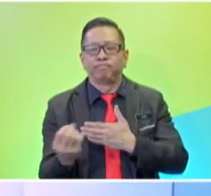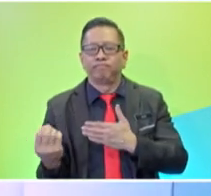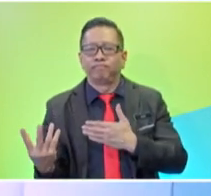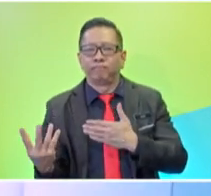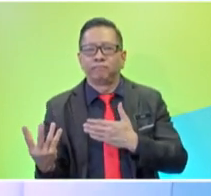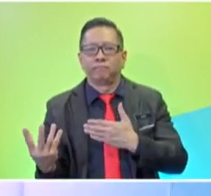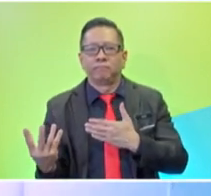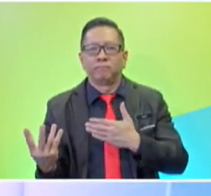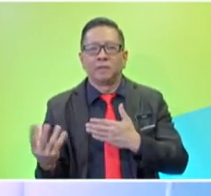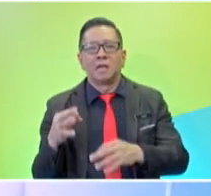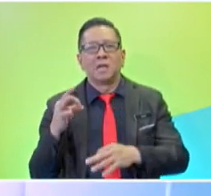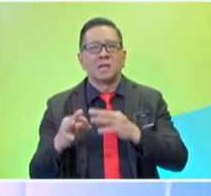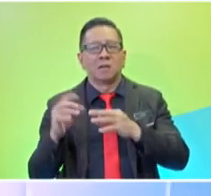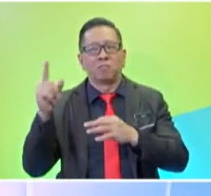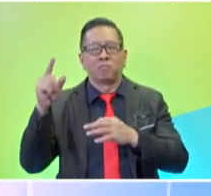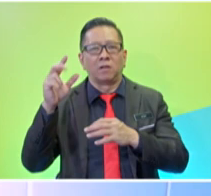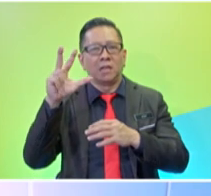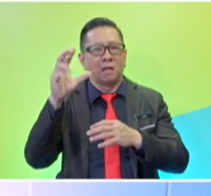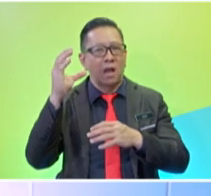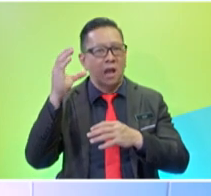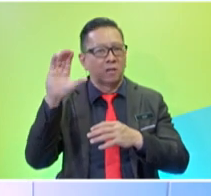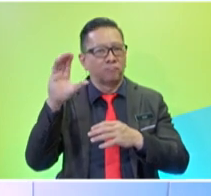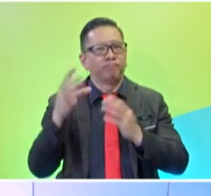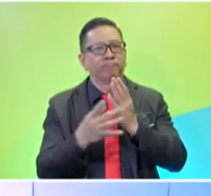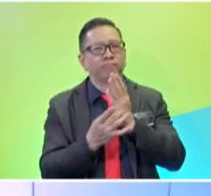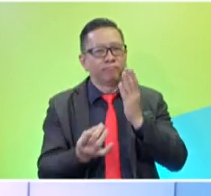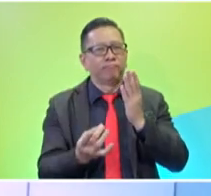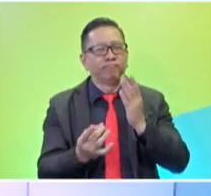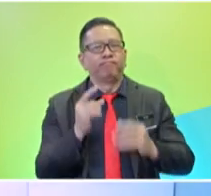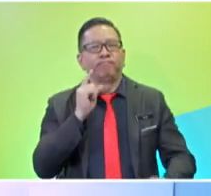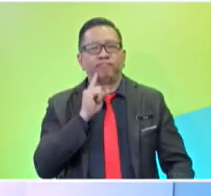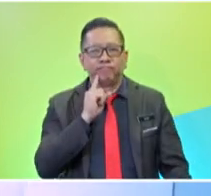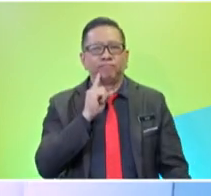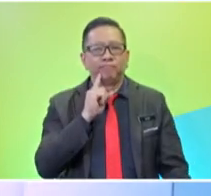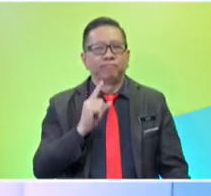diperlukan jika menggunakan 300 ml minyak zaitun Hmm